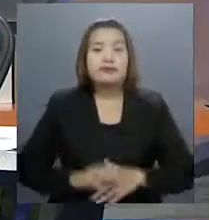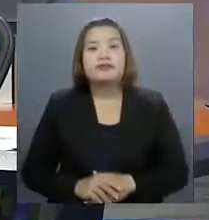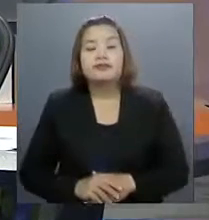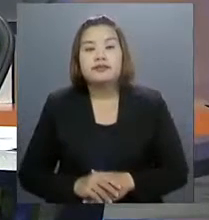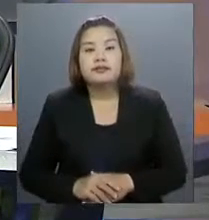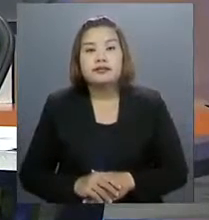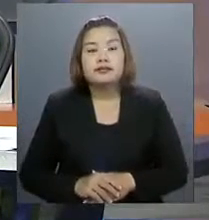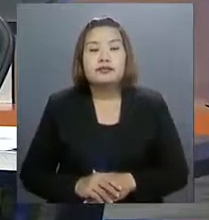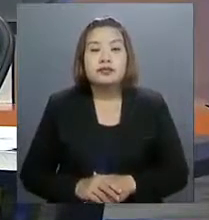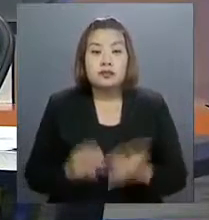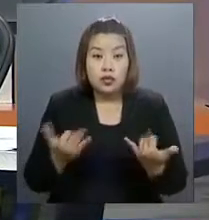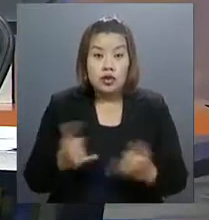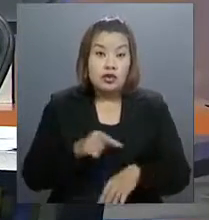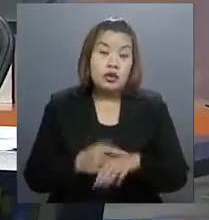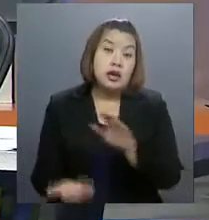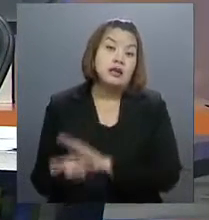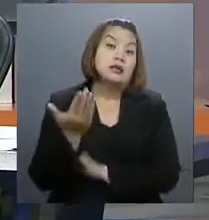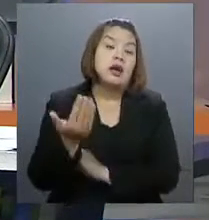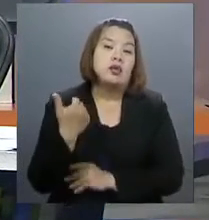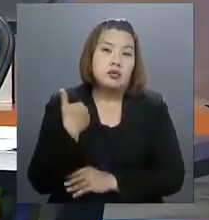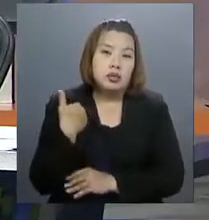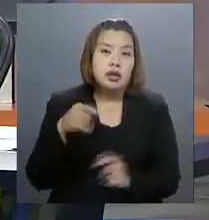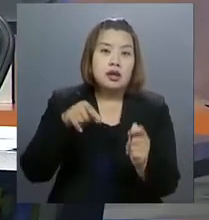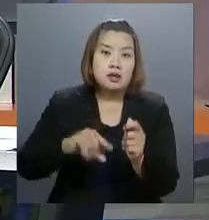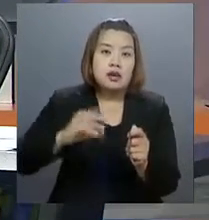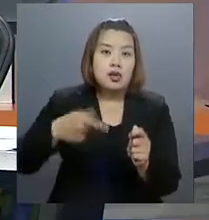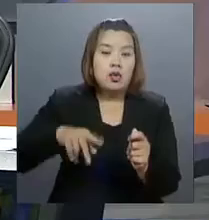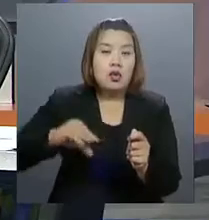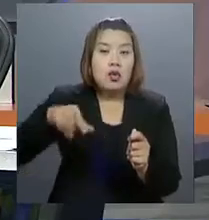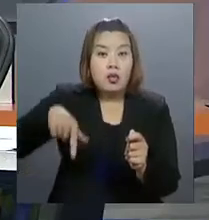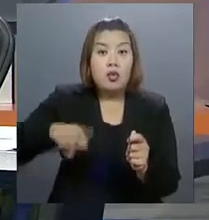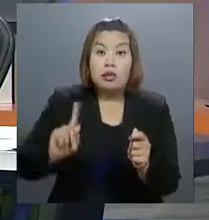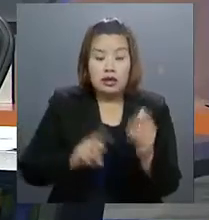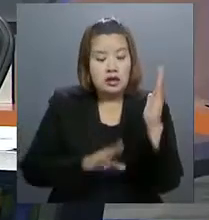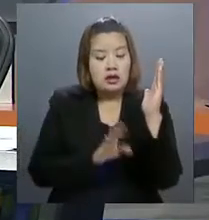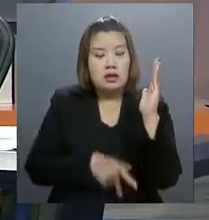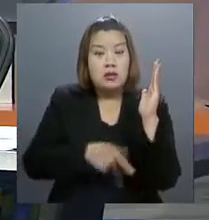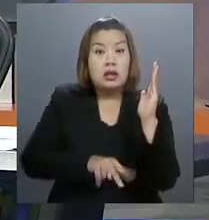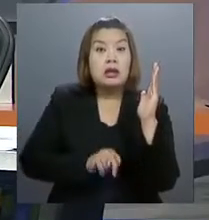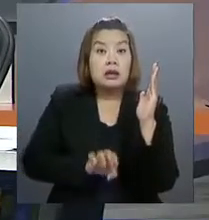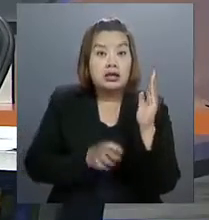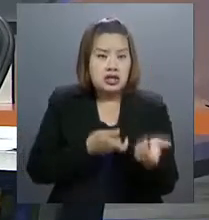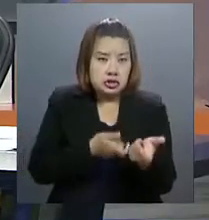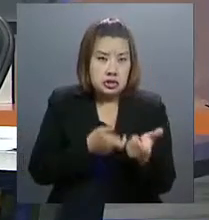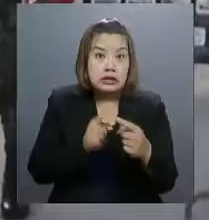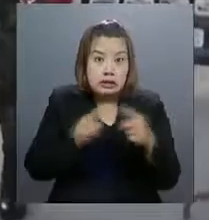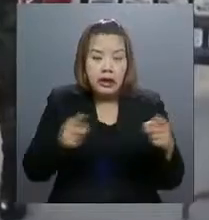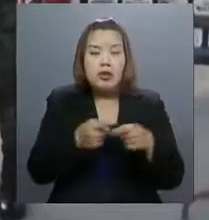ื่อช่วงเช้าที่ผ่านมานะคะเกิดเหตุยิงชาวบ้านในอำเภอโคกโพจังหวัดปัตตานีค่ะแต่ว่ากระสุนพลาดเป้าไม่มีใครได้รับบาดเจ็บ